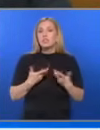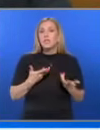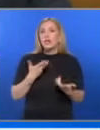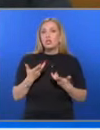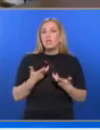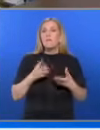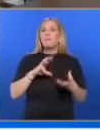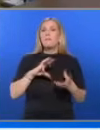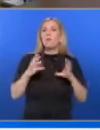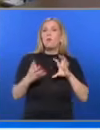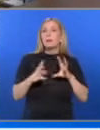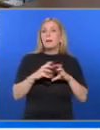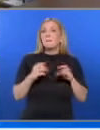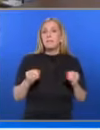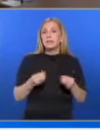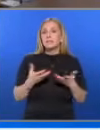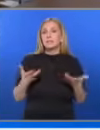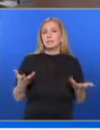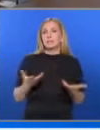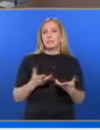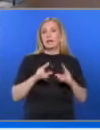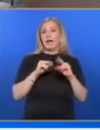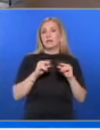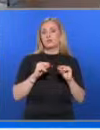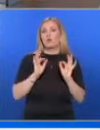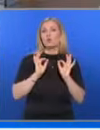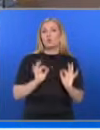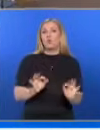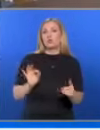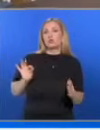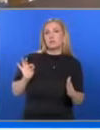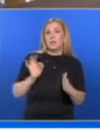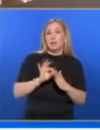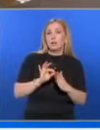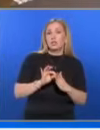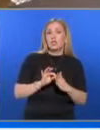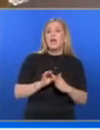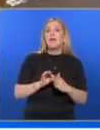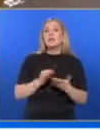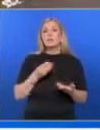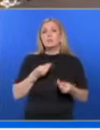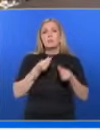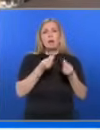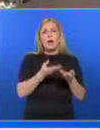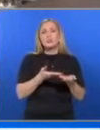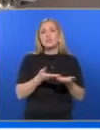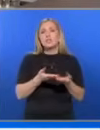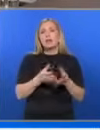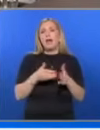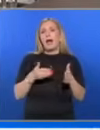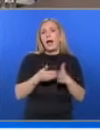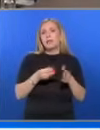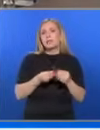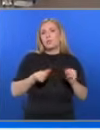в политиката без да си казал какво точно целиш и да го кръщаваш антикорупционно